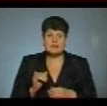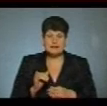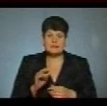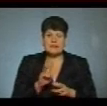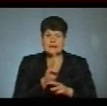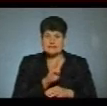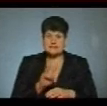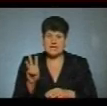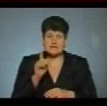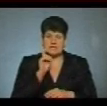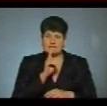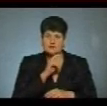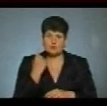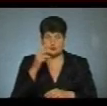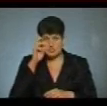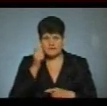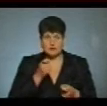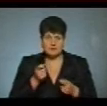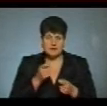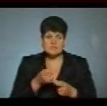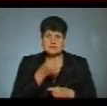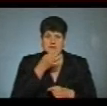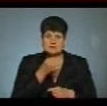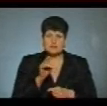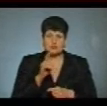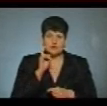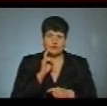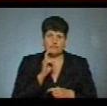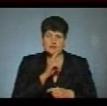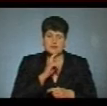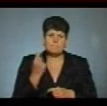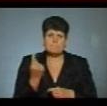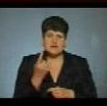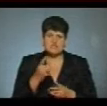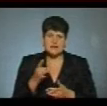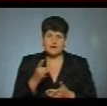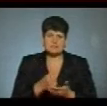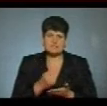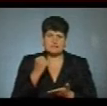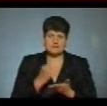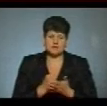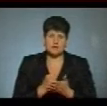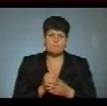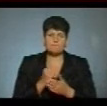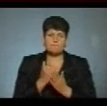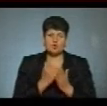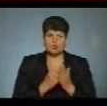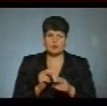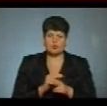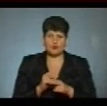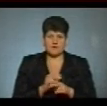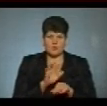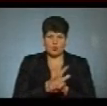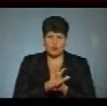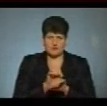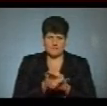сайті Вінницької обласної державної адміністрації повідомили про те, що Вінниччина стала першим регіоном, де затверджено протокол лікування коронавірусної хвороби. Власне,